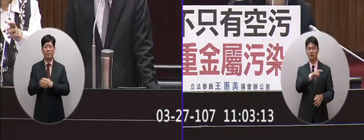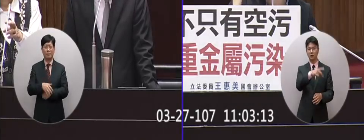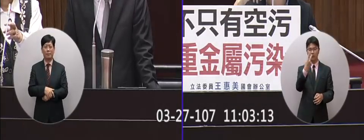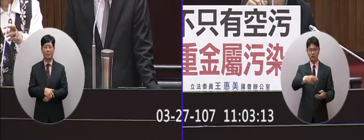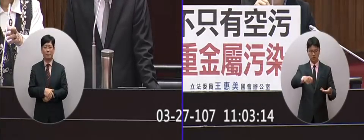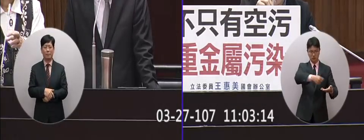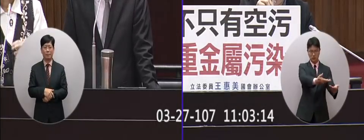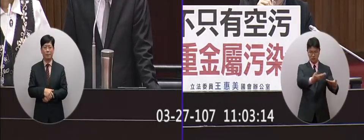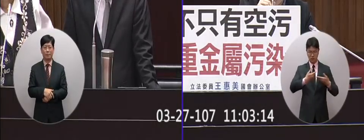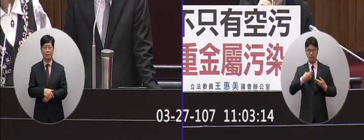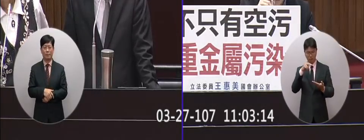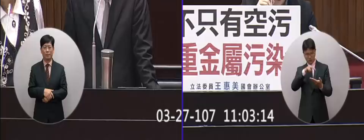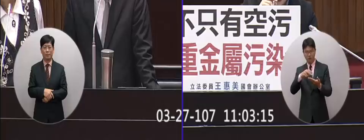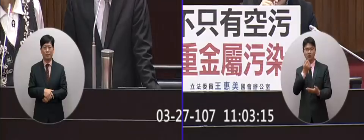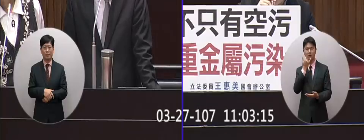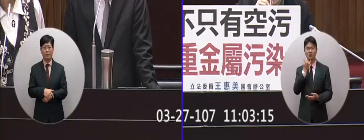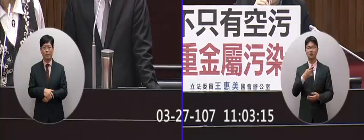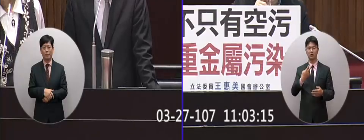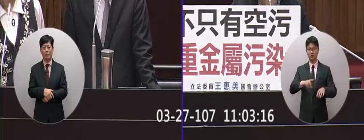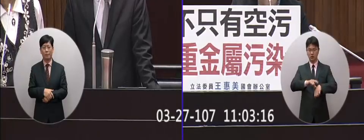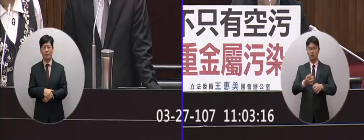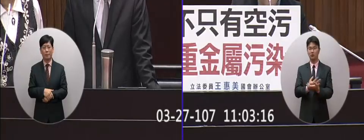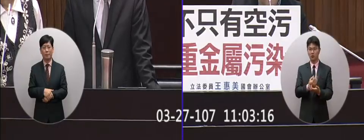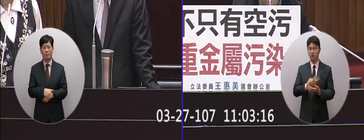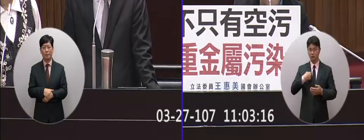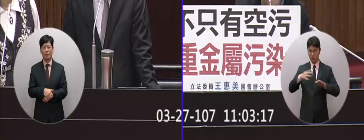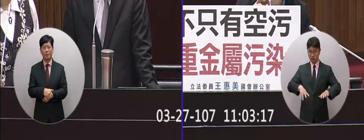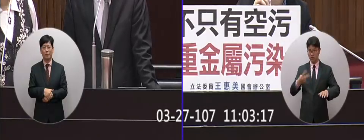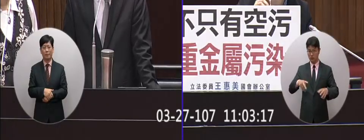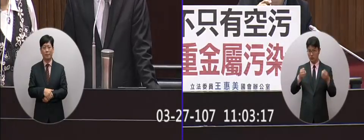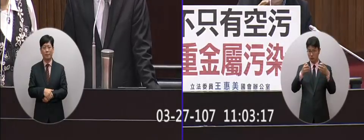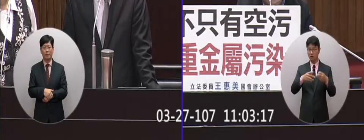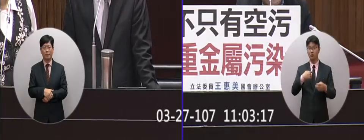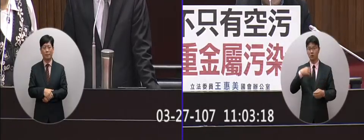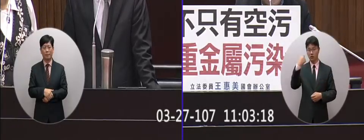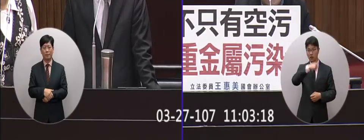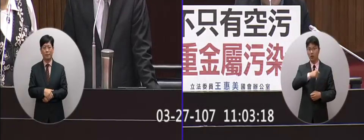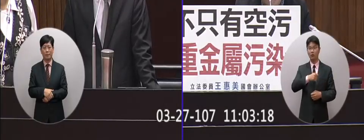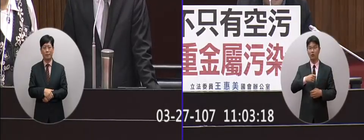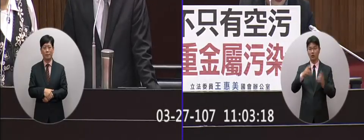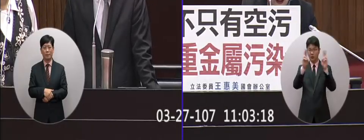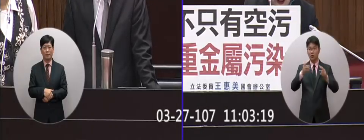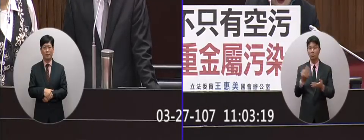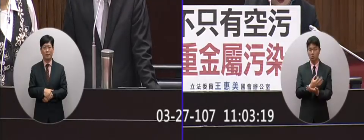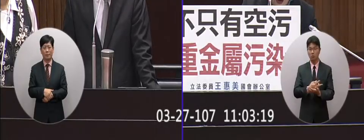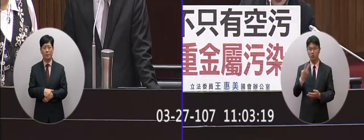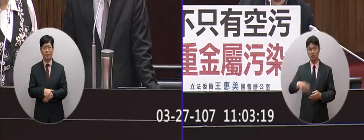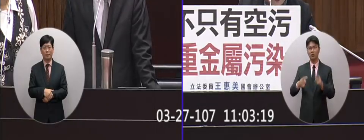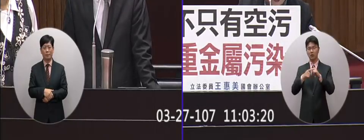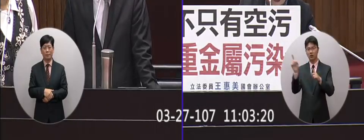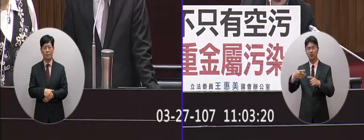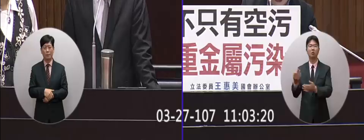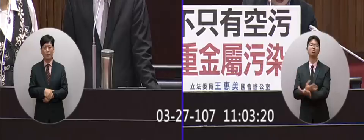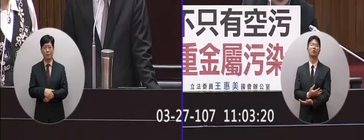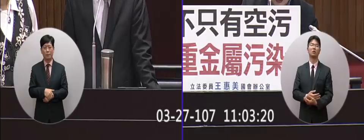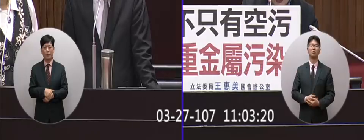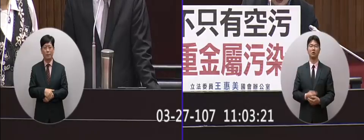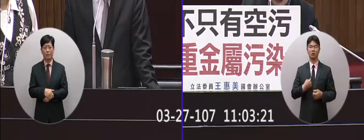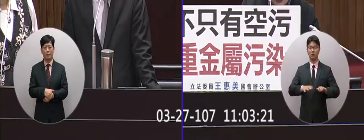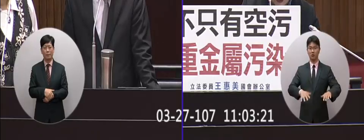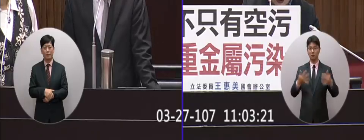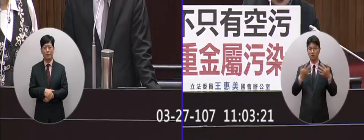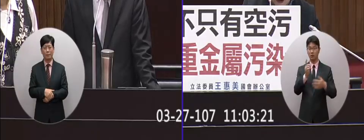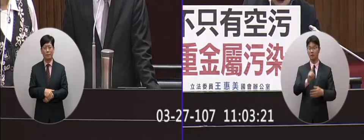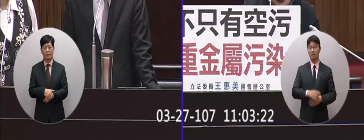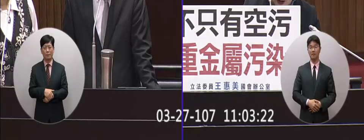给我书面，时间的关系好不好？再来，我再要谈的就是说，台湾不止缺电，还缺了非常多的一个人力哦。那我现在大概就